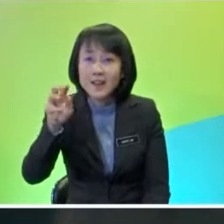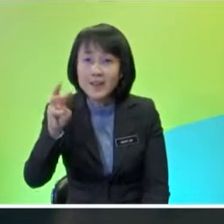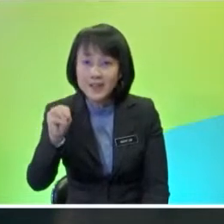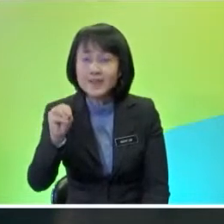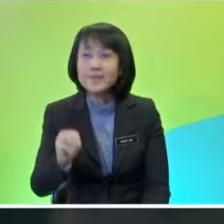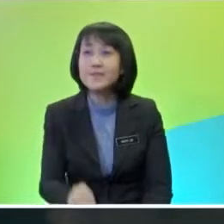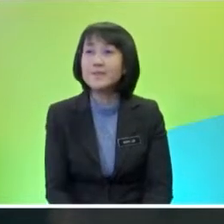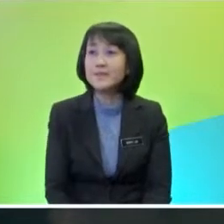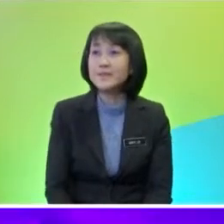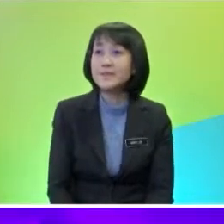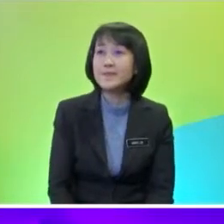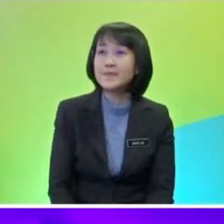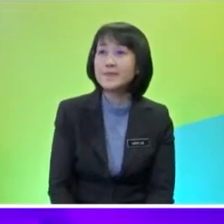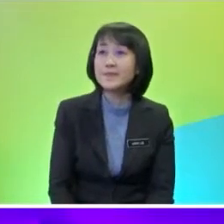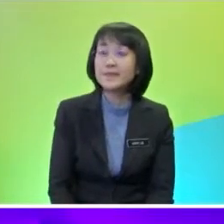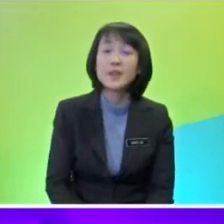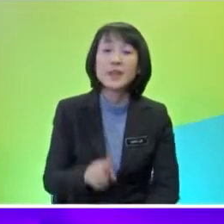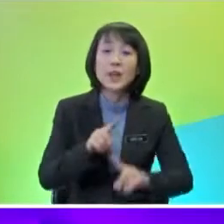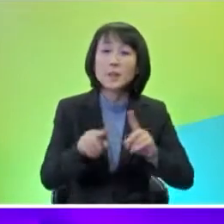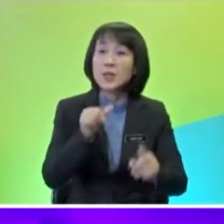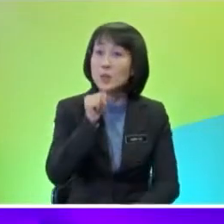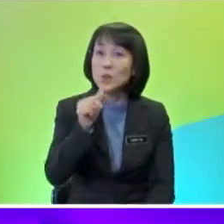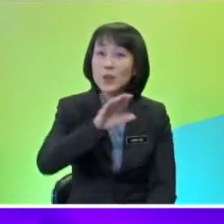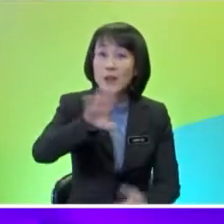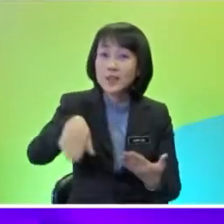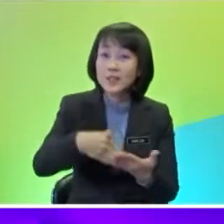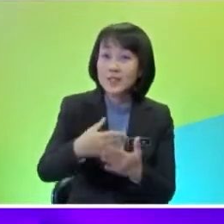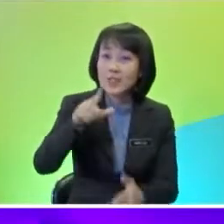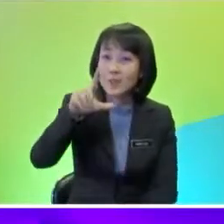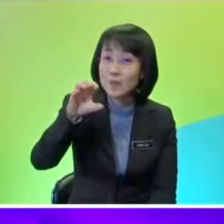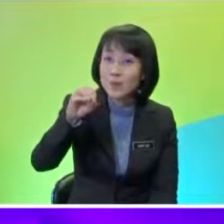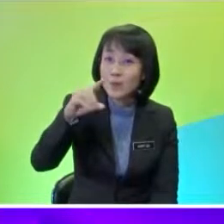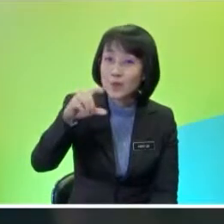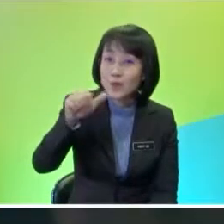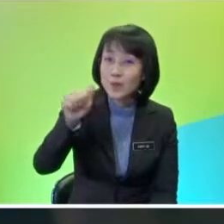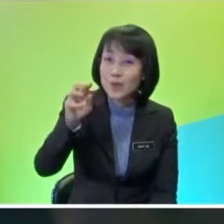tapi bukan logam semua besi Eh betul besi lain